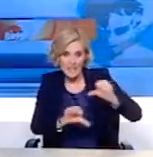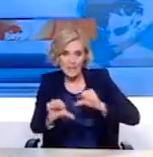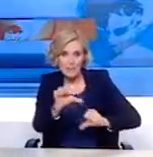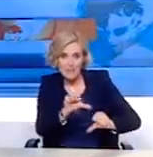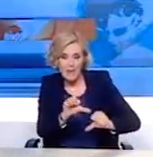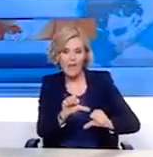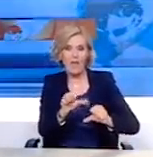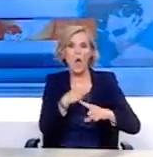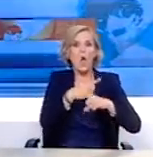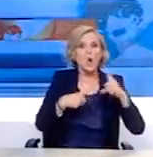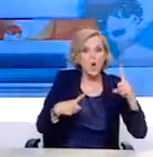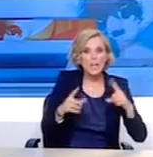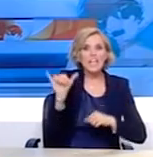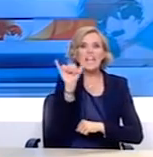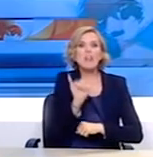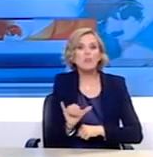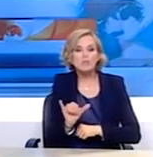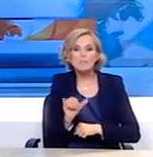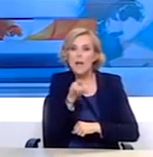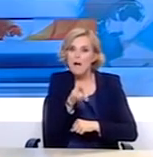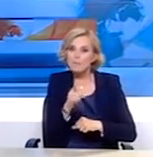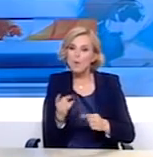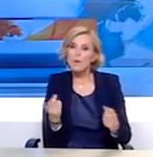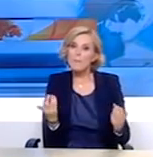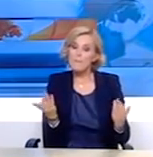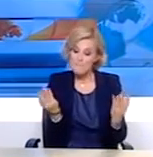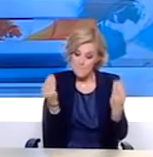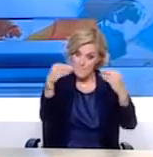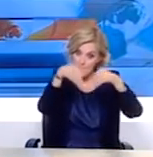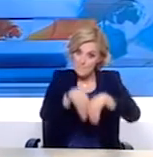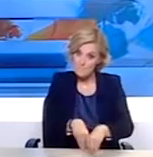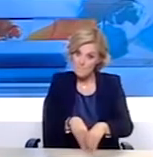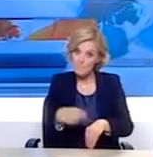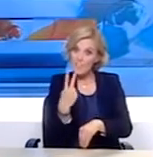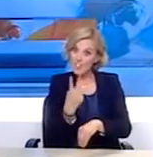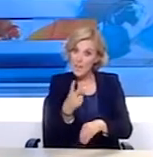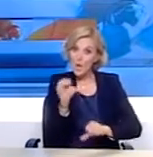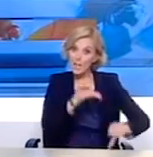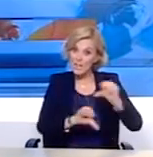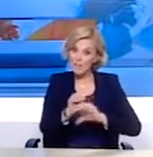ασθενείς, μπορείτε να μας εξηγήσετε αν το τριπλό αυτό σχήμα λειτουργεί και σε ποιο βαθμό?